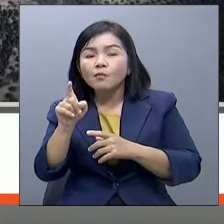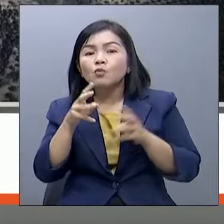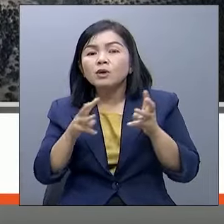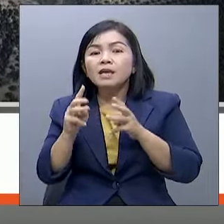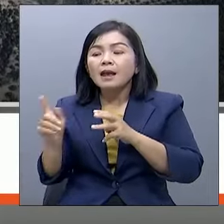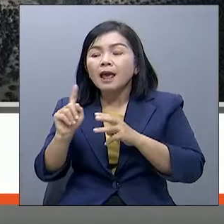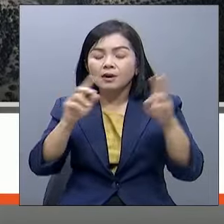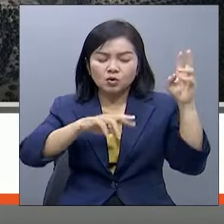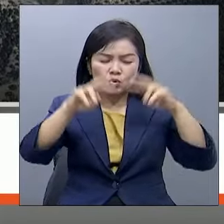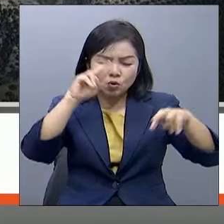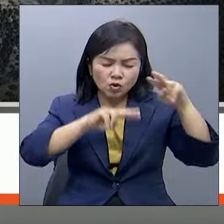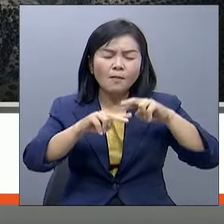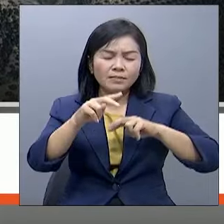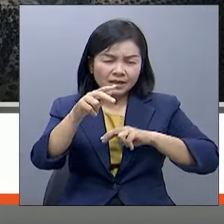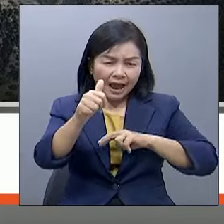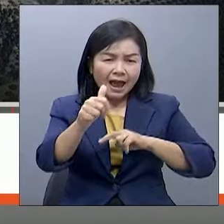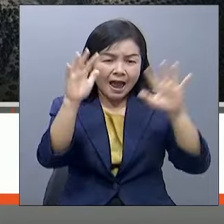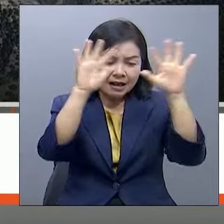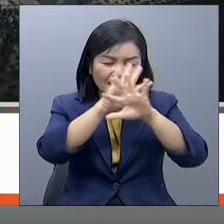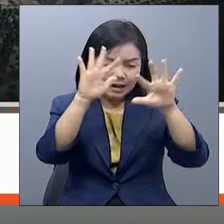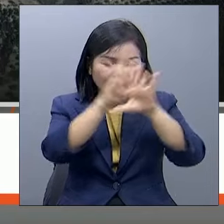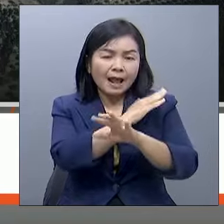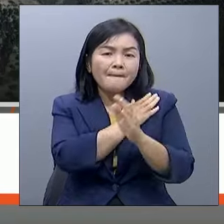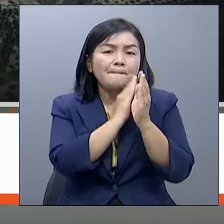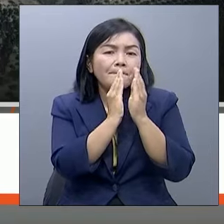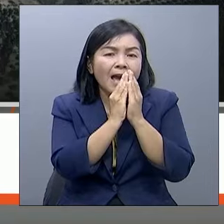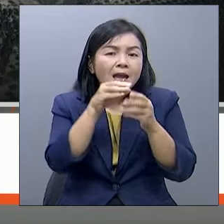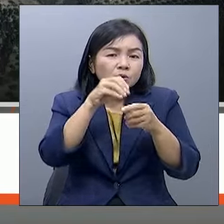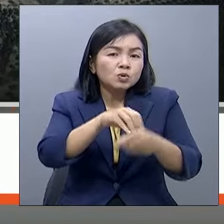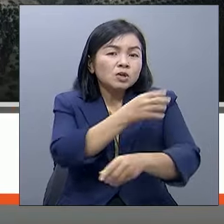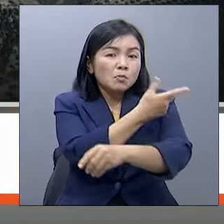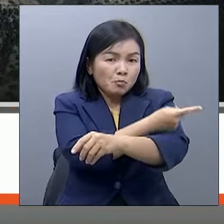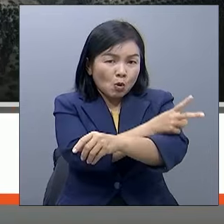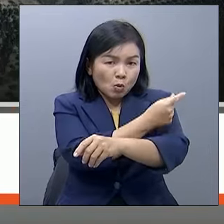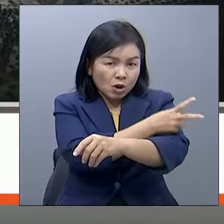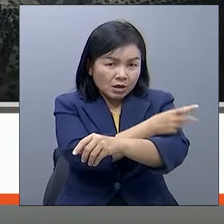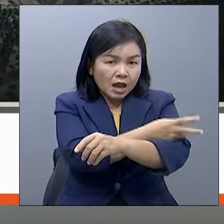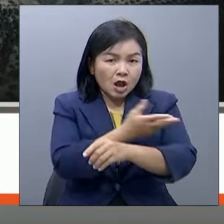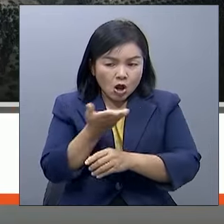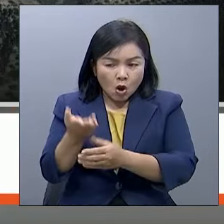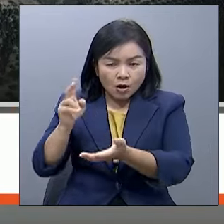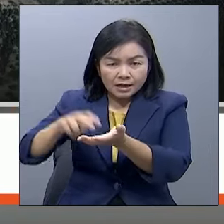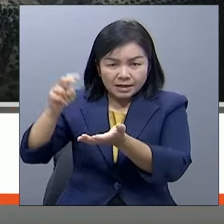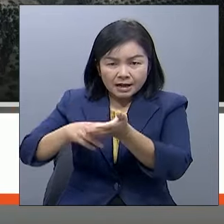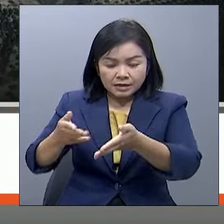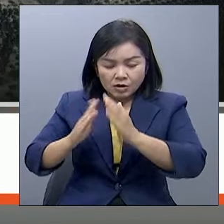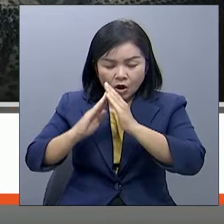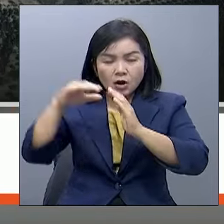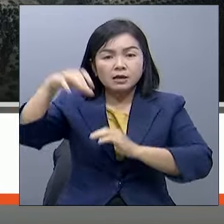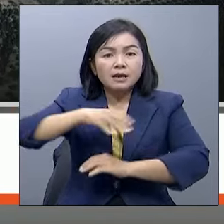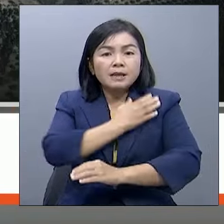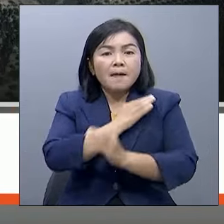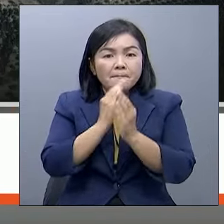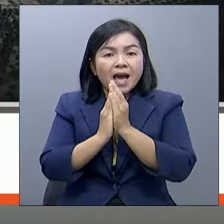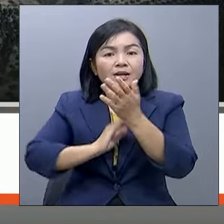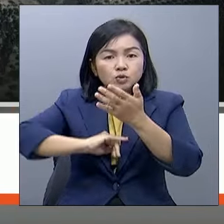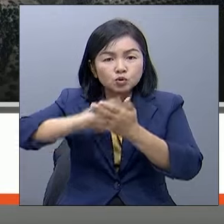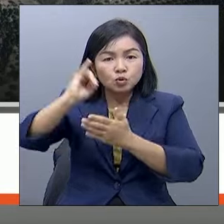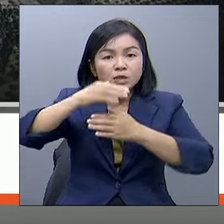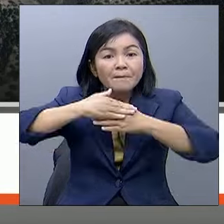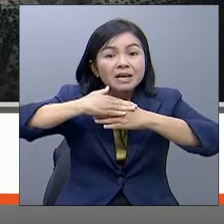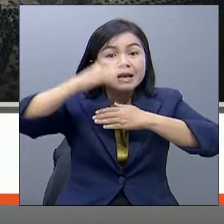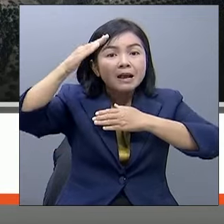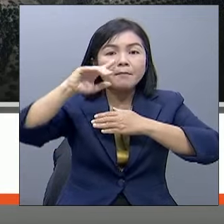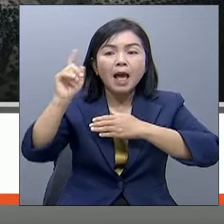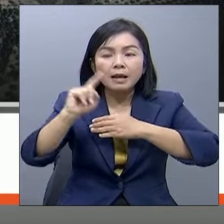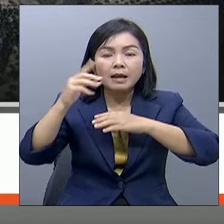เคียงกับกรณีของพระใหญ่จังหวัดภูเก็ตที่ได้ขออนุญาตอย่างถูกต้องแต่พบการทำประโยชน์ส่วนเกินจากพื้นที่ที่